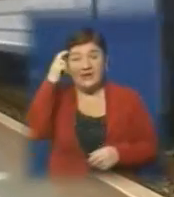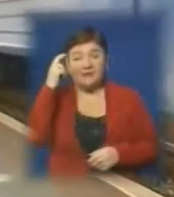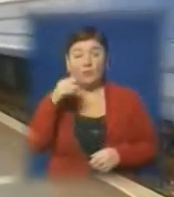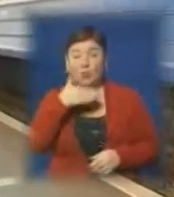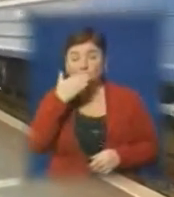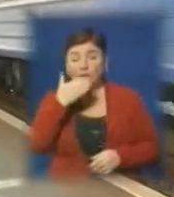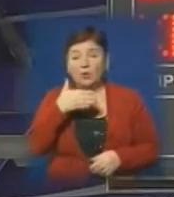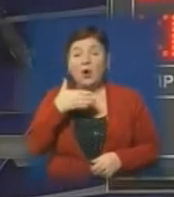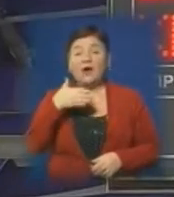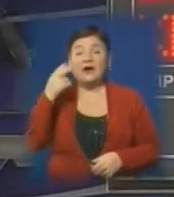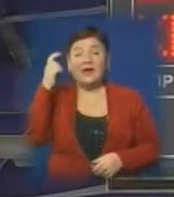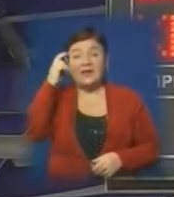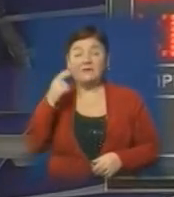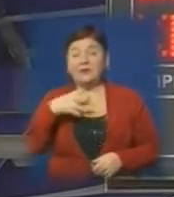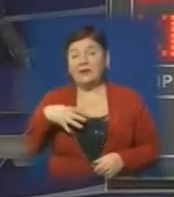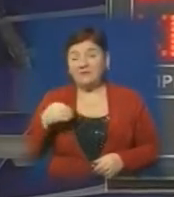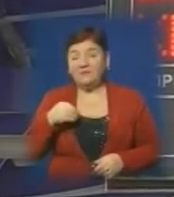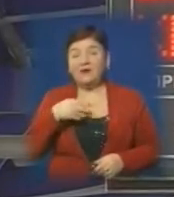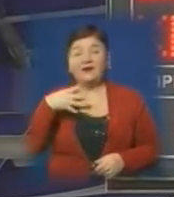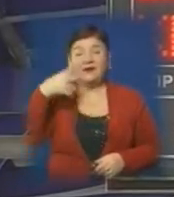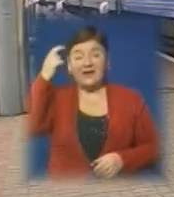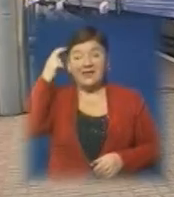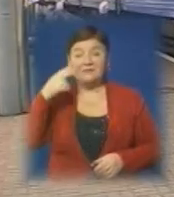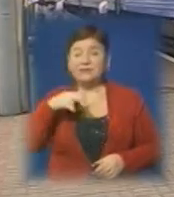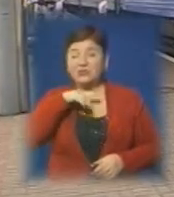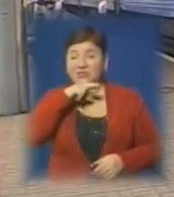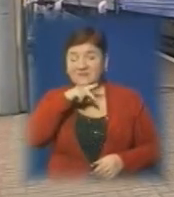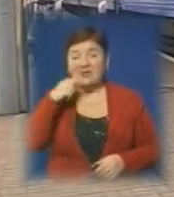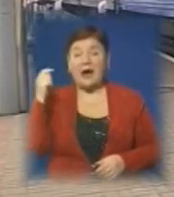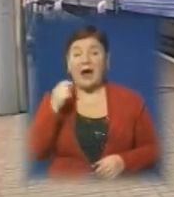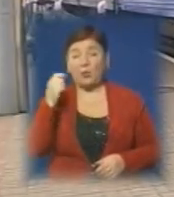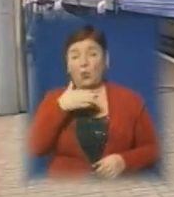Київ-Ужгород, Київ-Львів, Київ-Чернівці, а також Одеса-Ужгород та Харків-Ужгород.